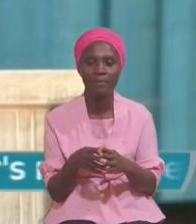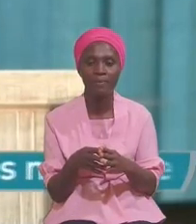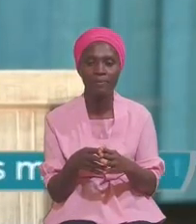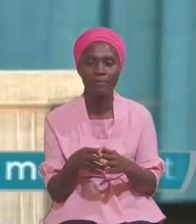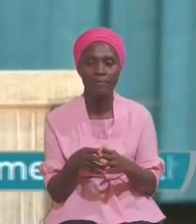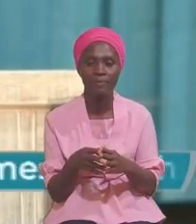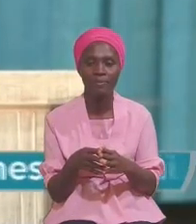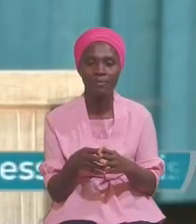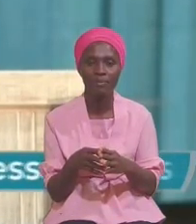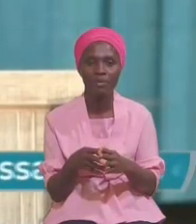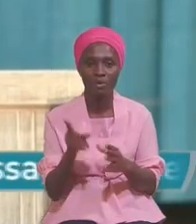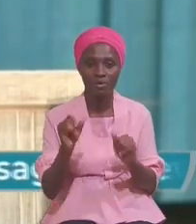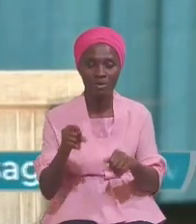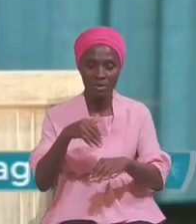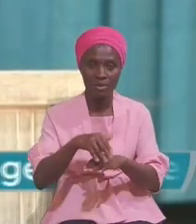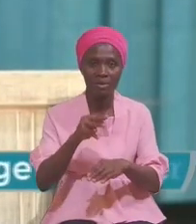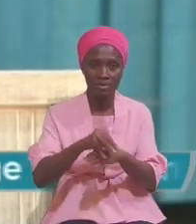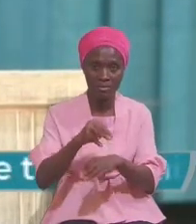et votre adresse.